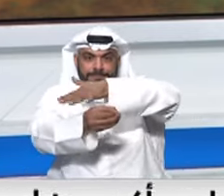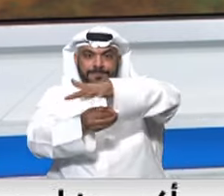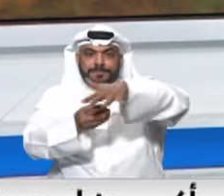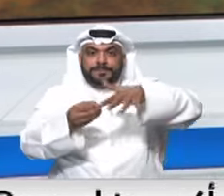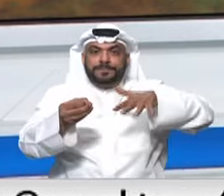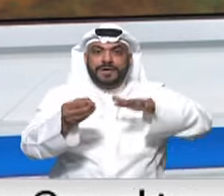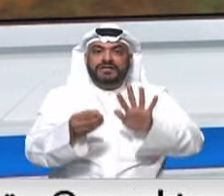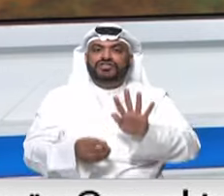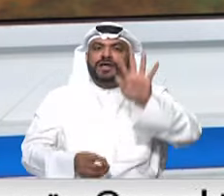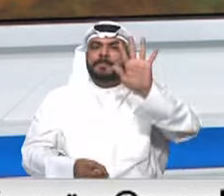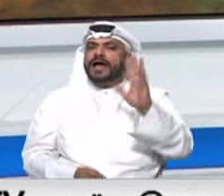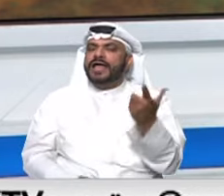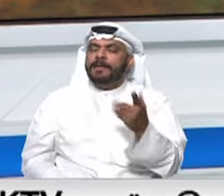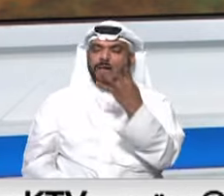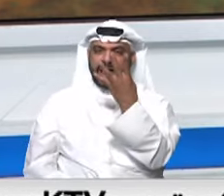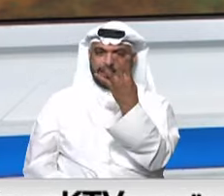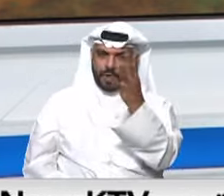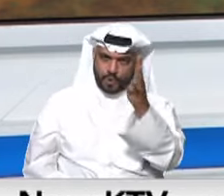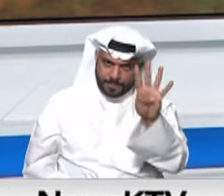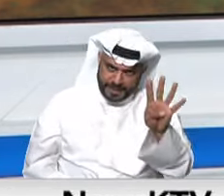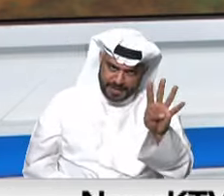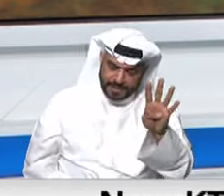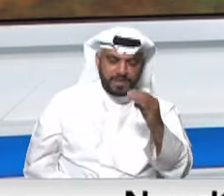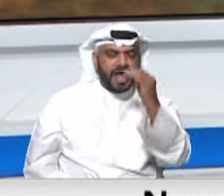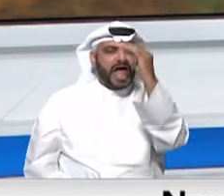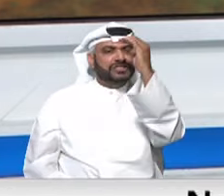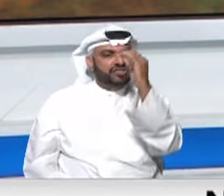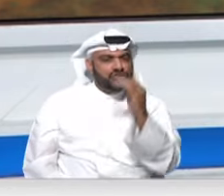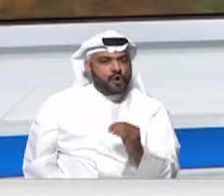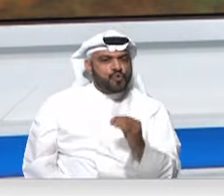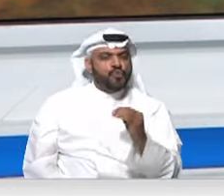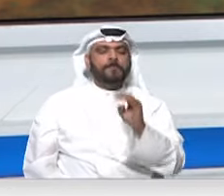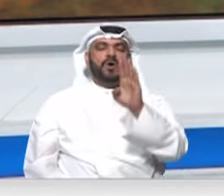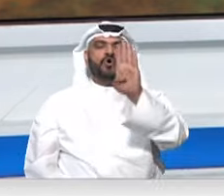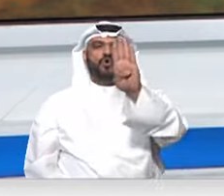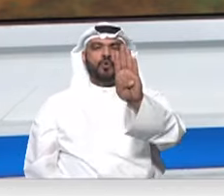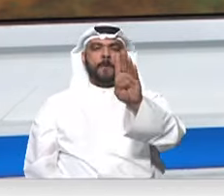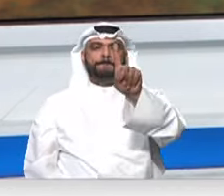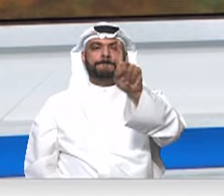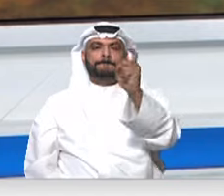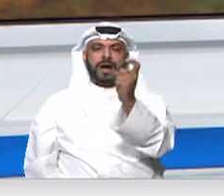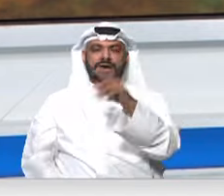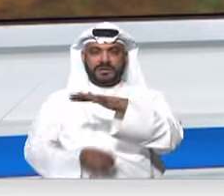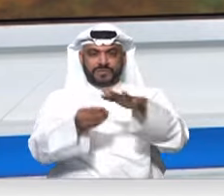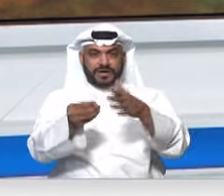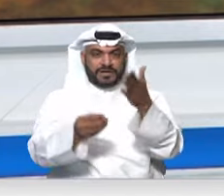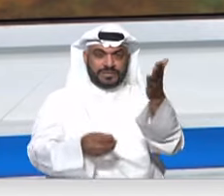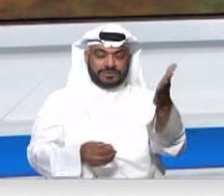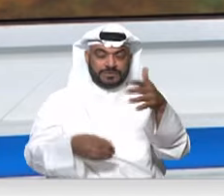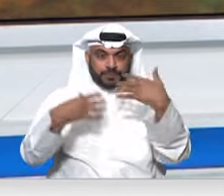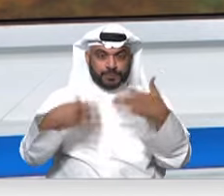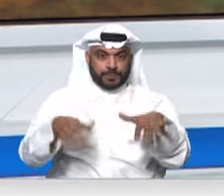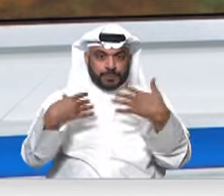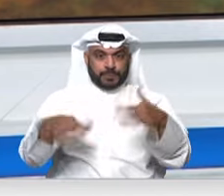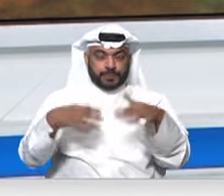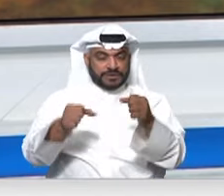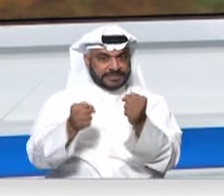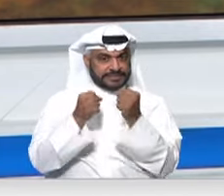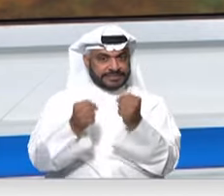الكويتية متفاوتة ما بين 44 إلى 49 درجة مئوية في مدينة الكويت، مع استمرار رياح شمالية